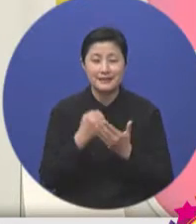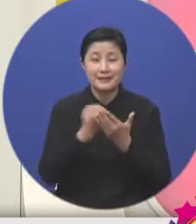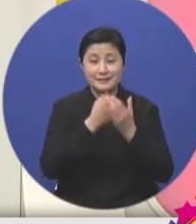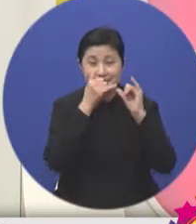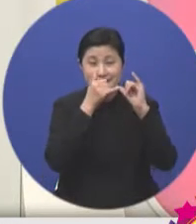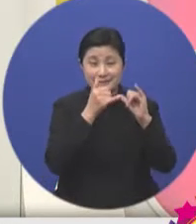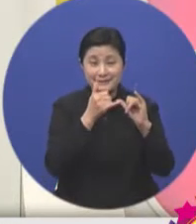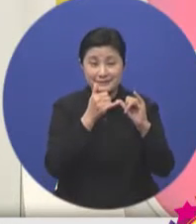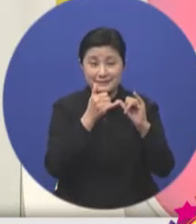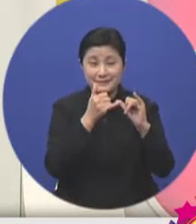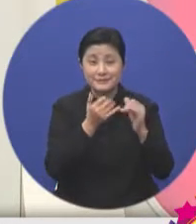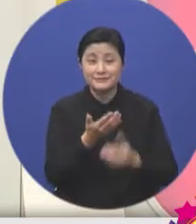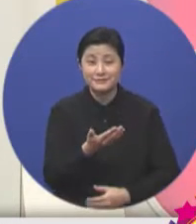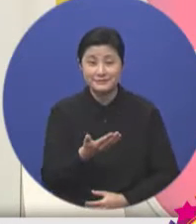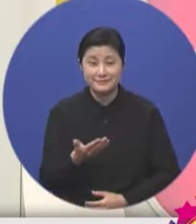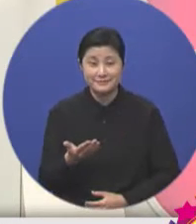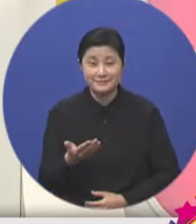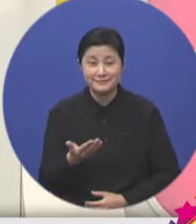아차상.